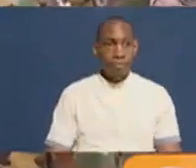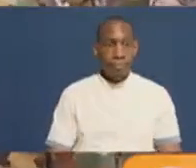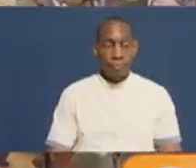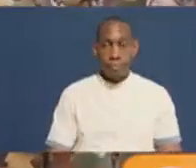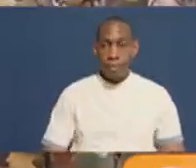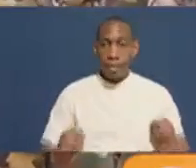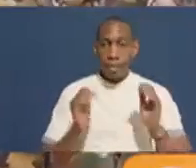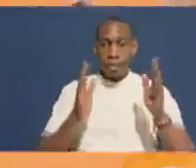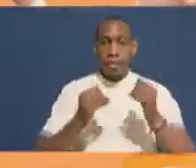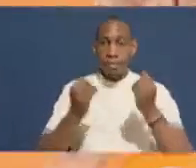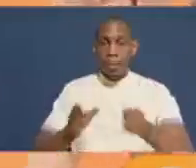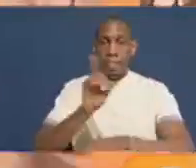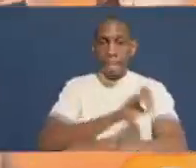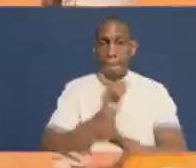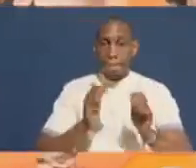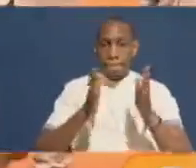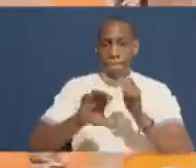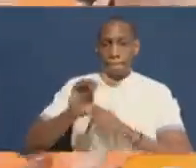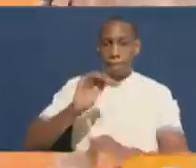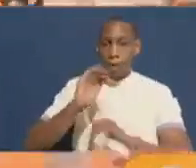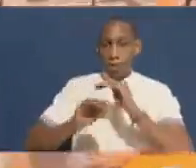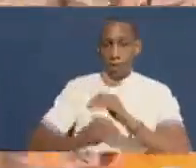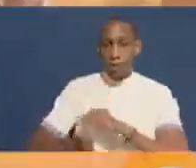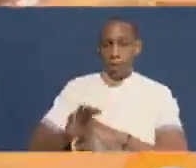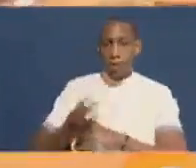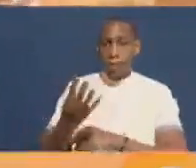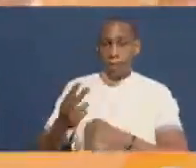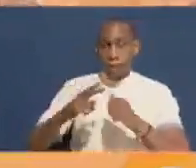Sherehe za Mashujaa ziliadhimishwa katika kaunti zote